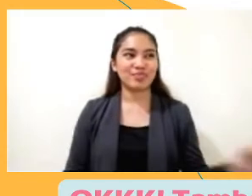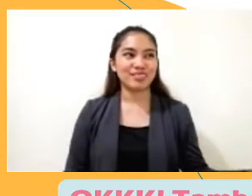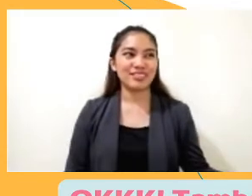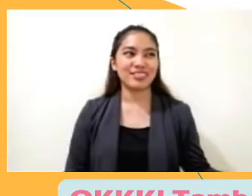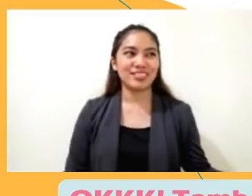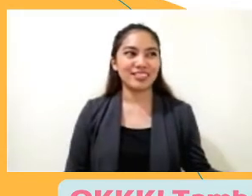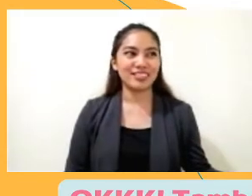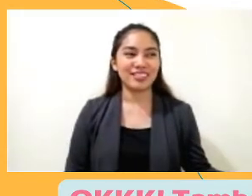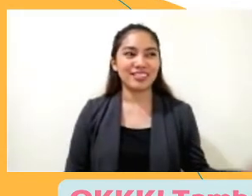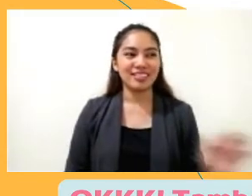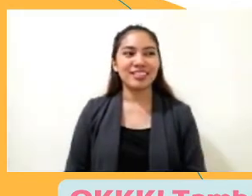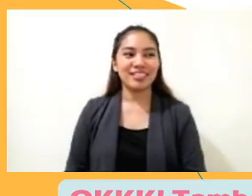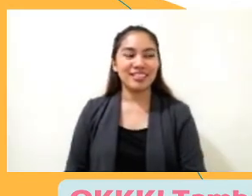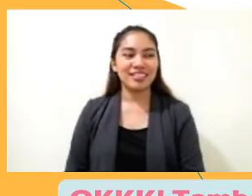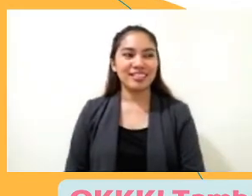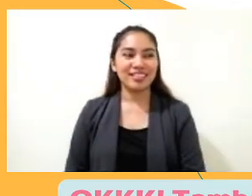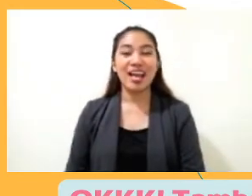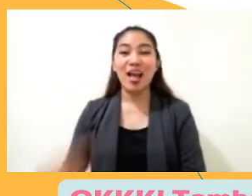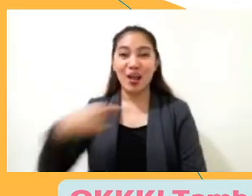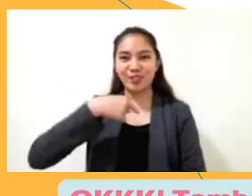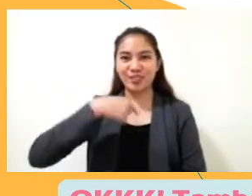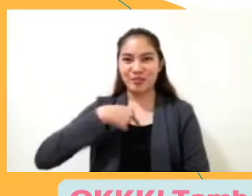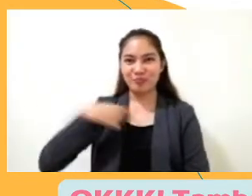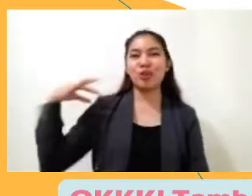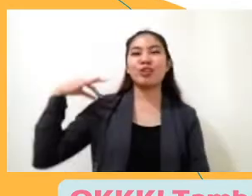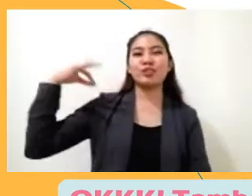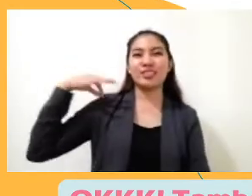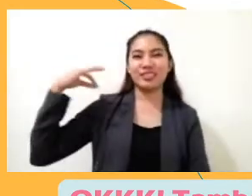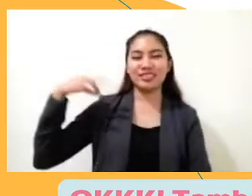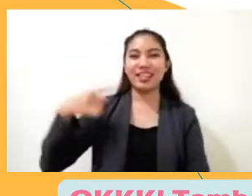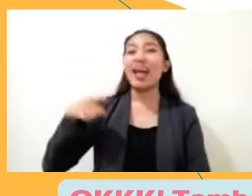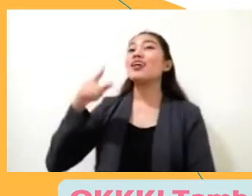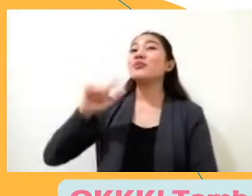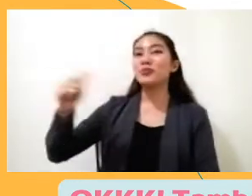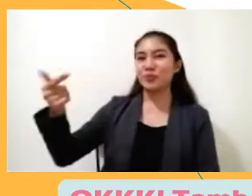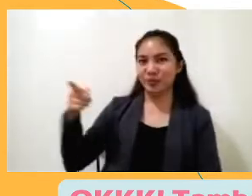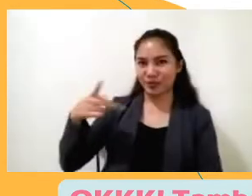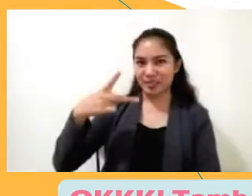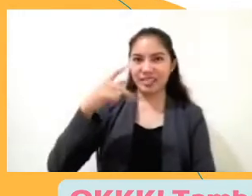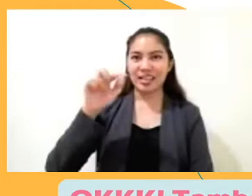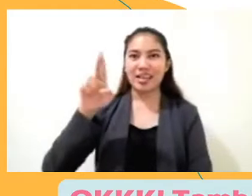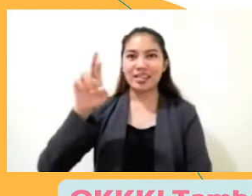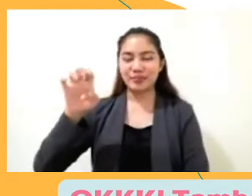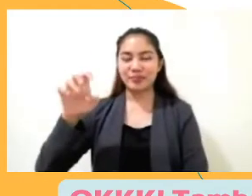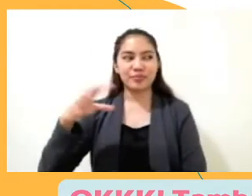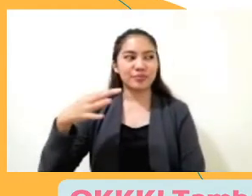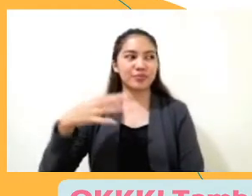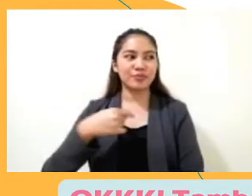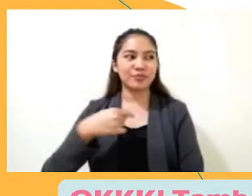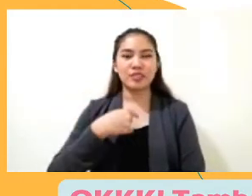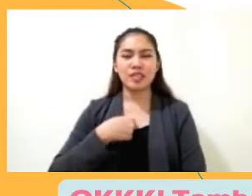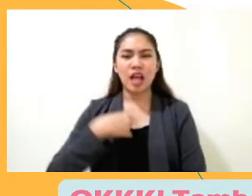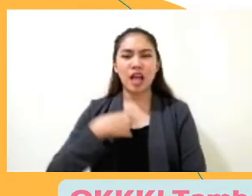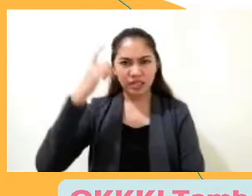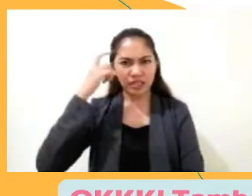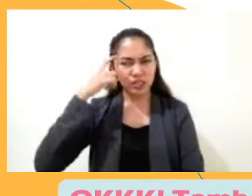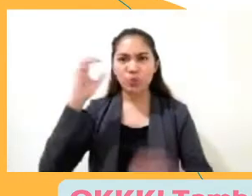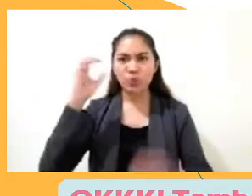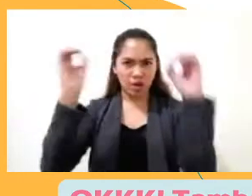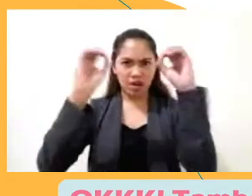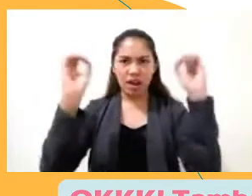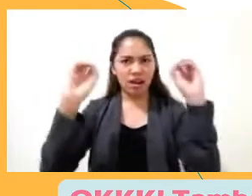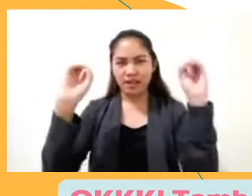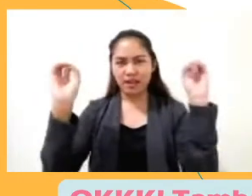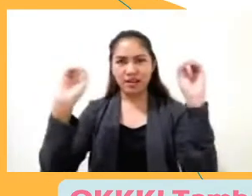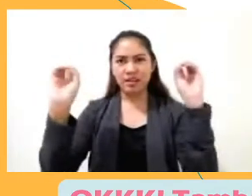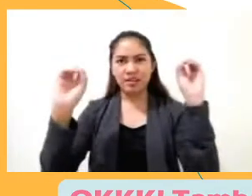Ako na lang. Sige, si Ate Kare. Si Ate Kare daw. Para sa akin, wala. Okay. Dapat